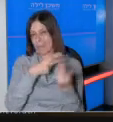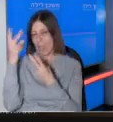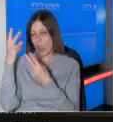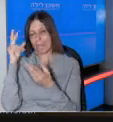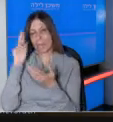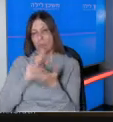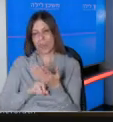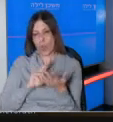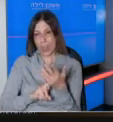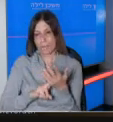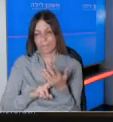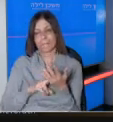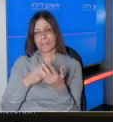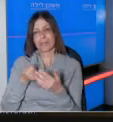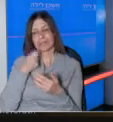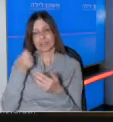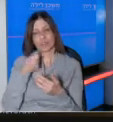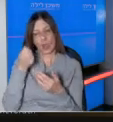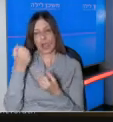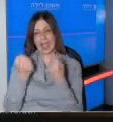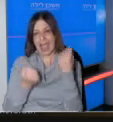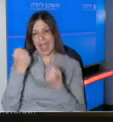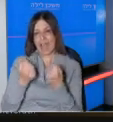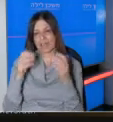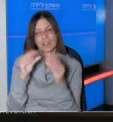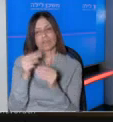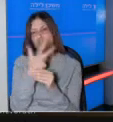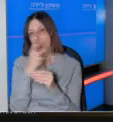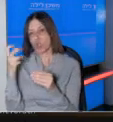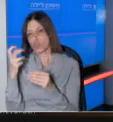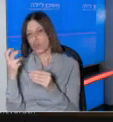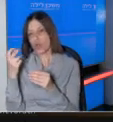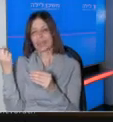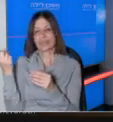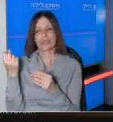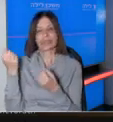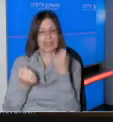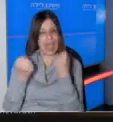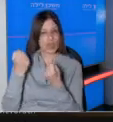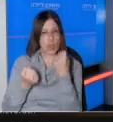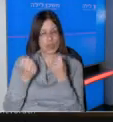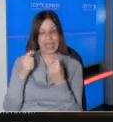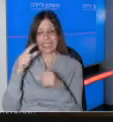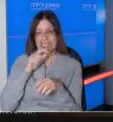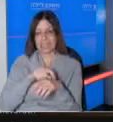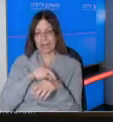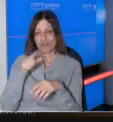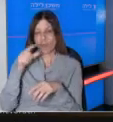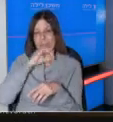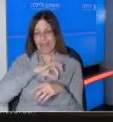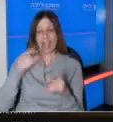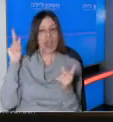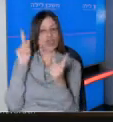ומהקופה, לזכור רכבים, ועם 300 ניידות, את הזמן הזה שהוא מרוויח,